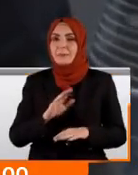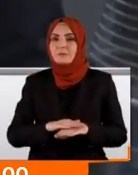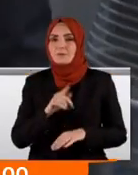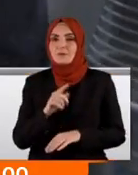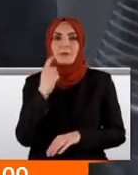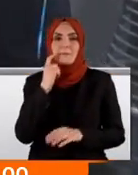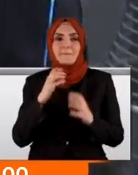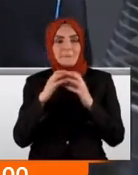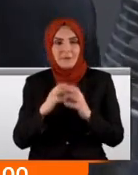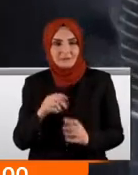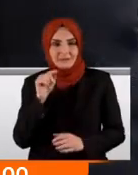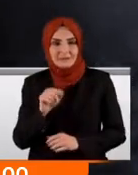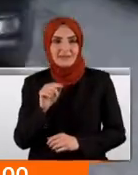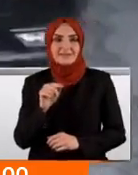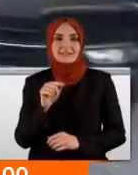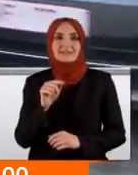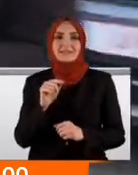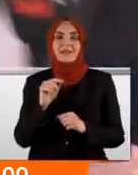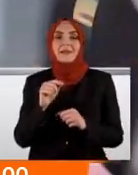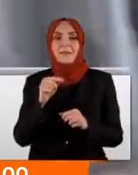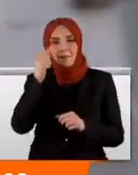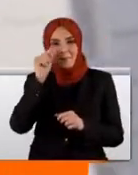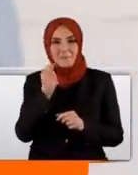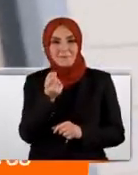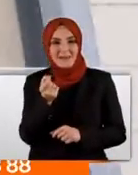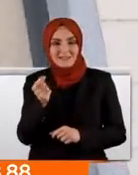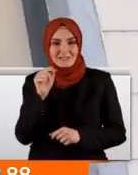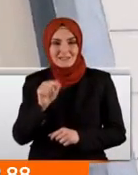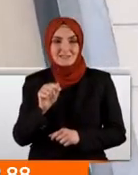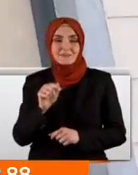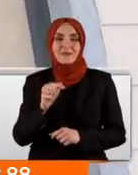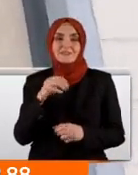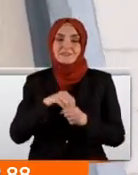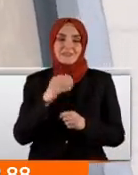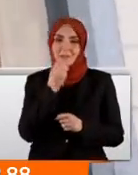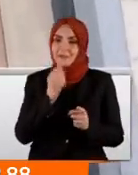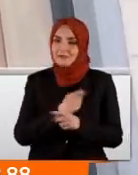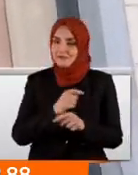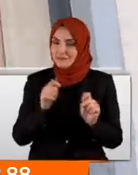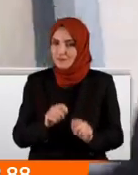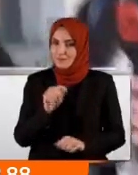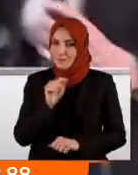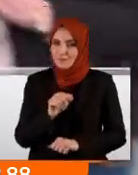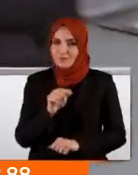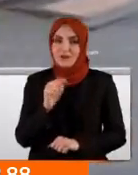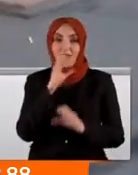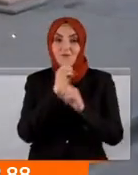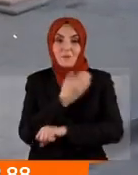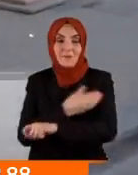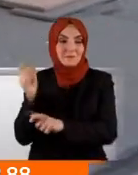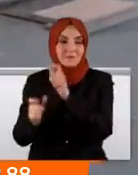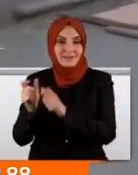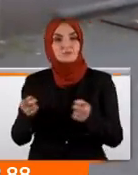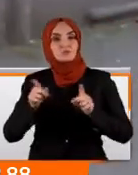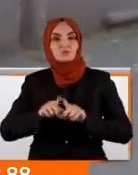mercimekli. Meşhur mudur Emirdağ'da? Çok. 50 yıldır burada buluşmak için kendilerine bir de kahvehane kurmuşlar. İşte bu